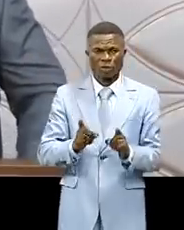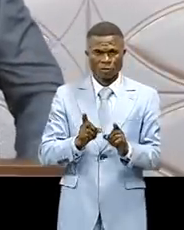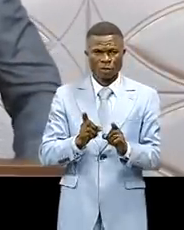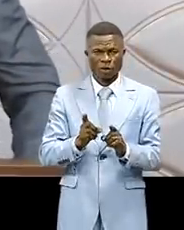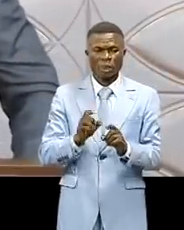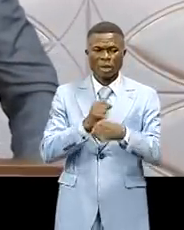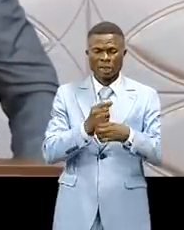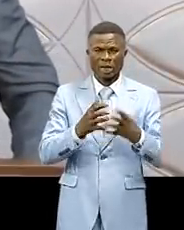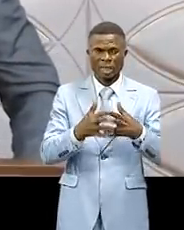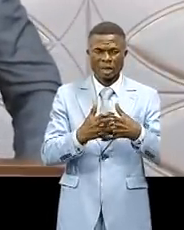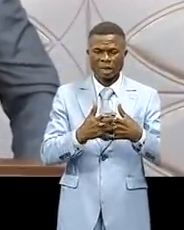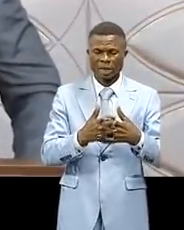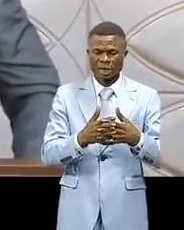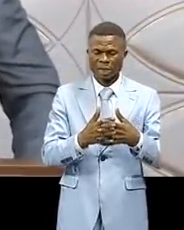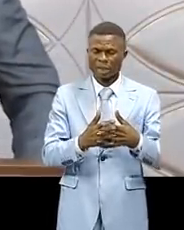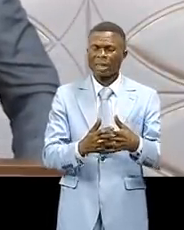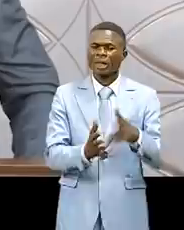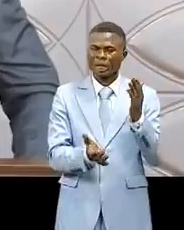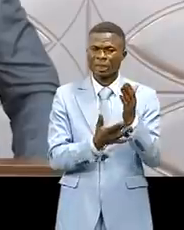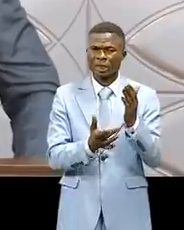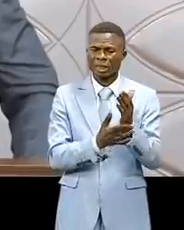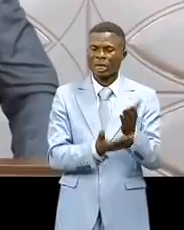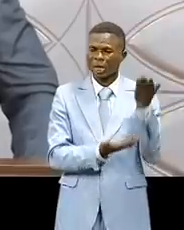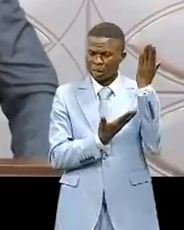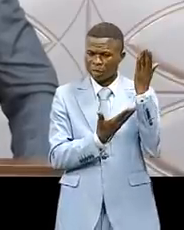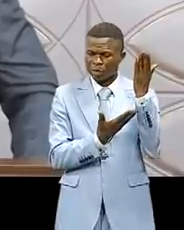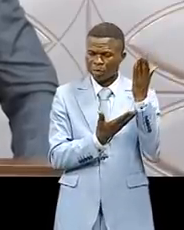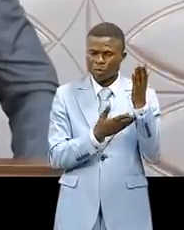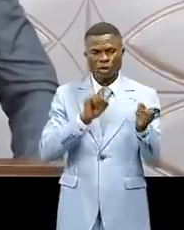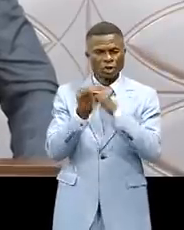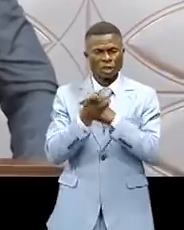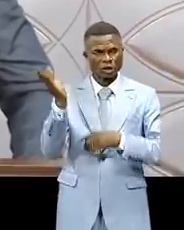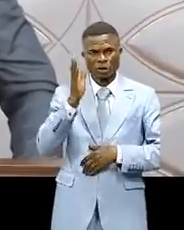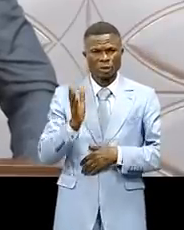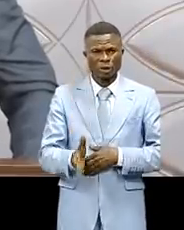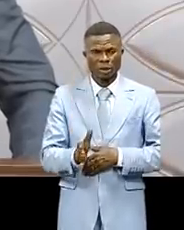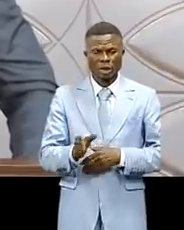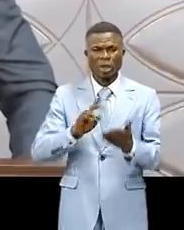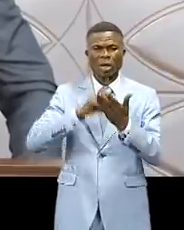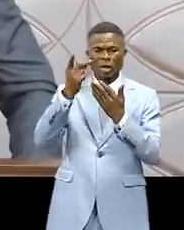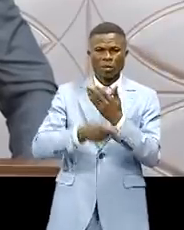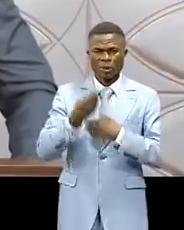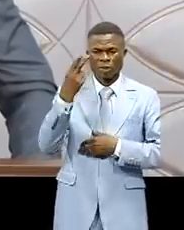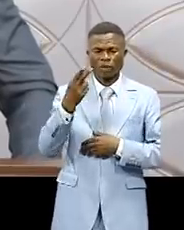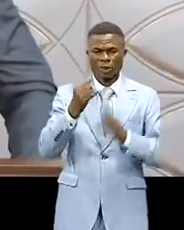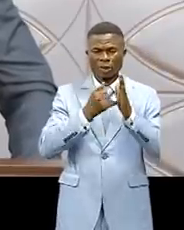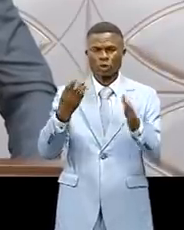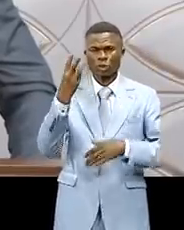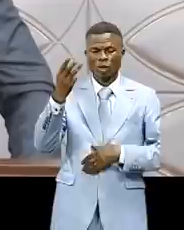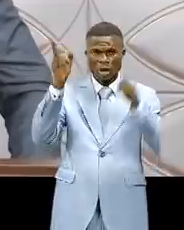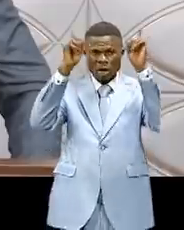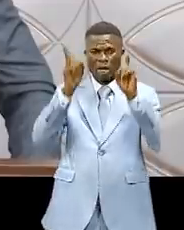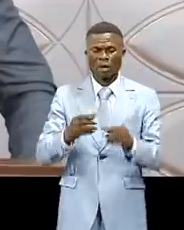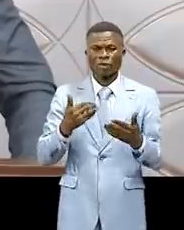stratégique et prospectif fondamental et incontournable l'agenda 23 103 l'afrique que nous